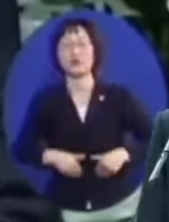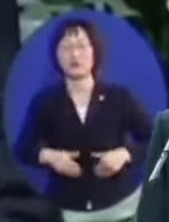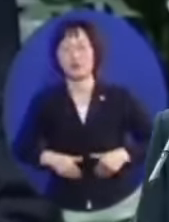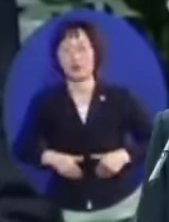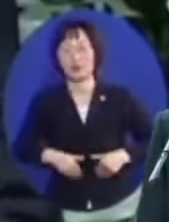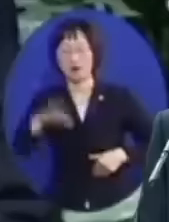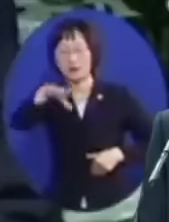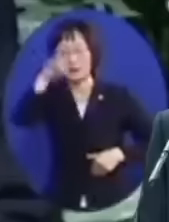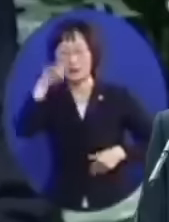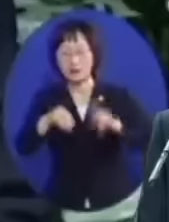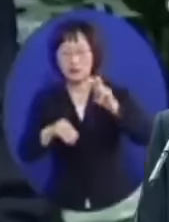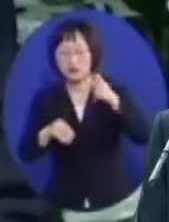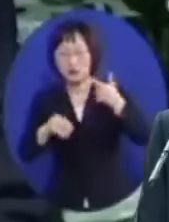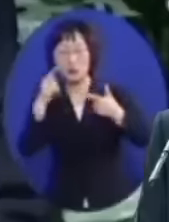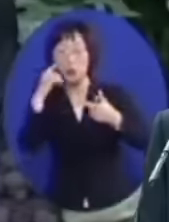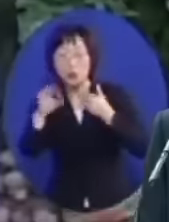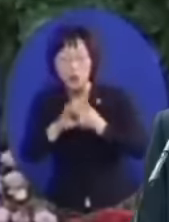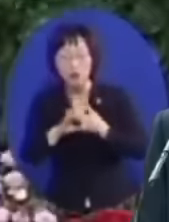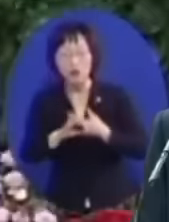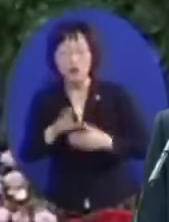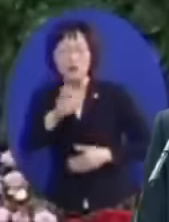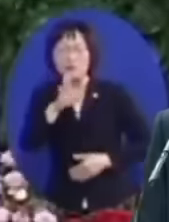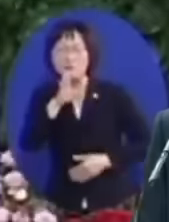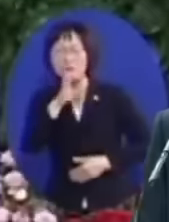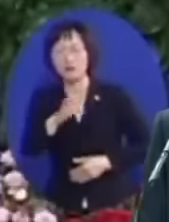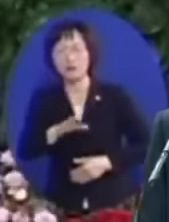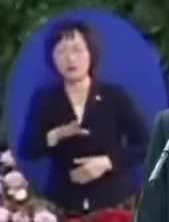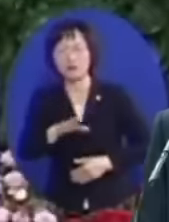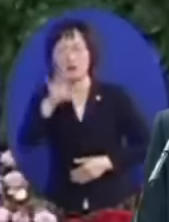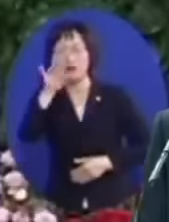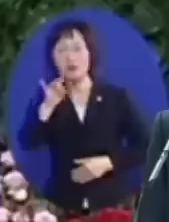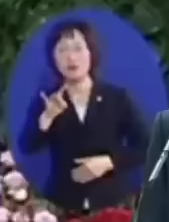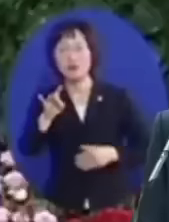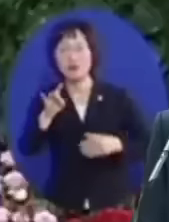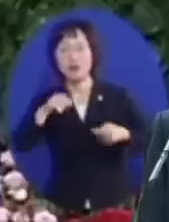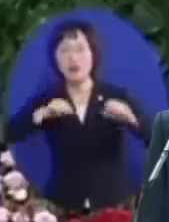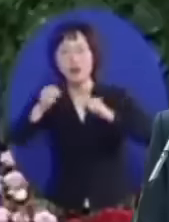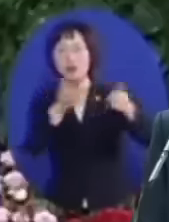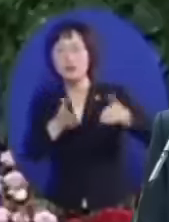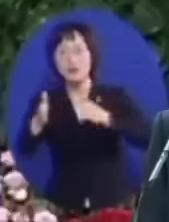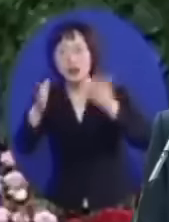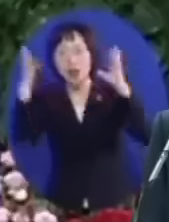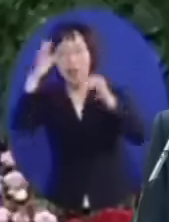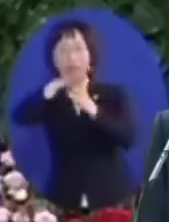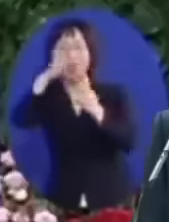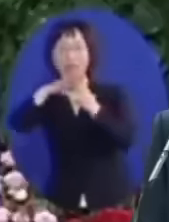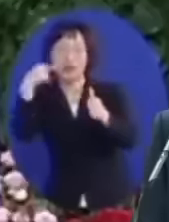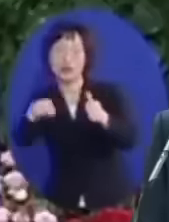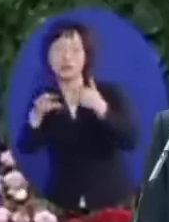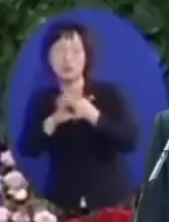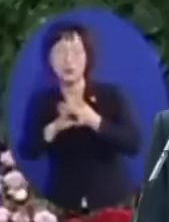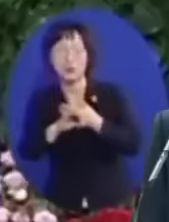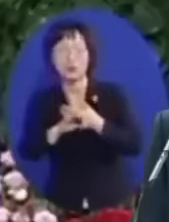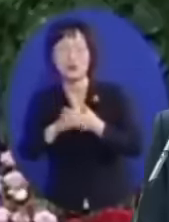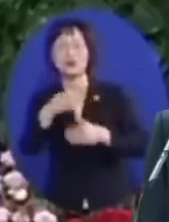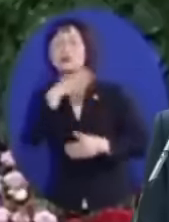잠언서 22장 6절에 마땅히 행할 길을 아이에게 가르치라. 그리하면 늙어도 그것을 떠나지